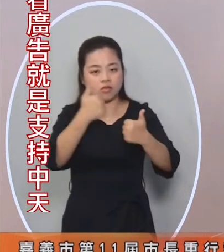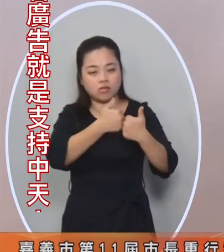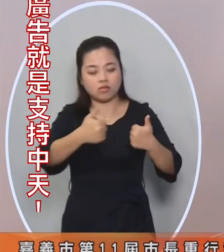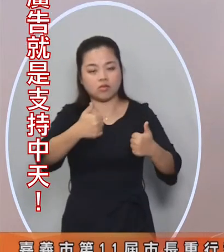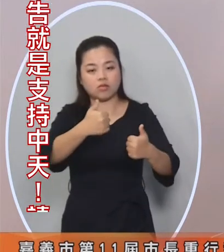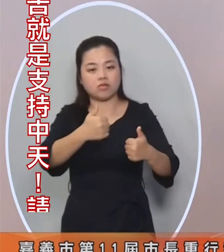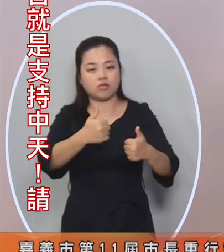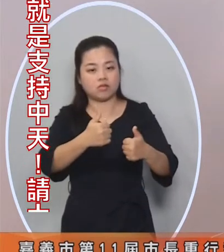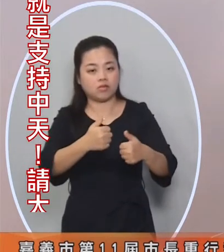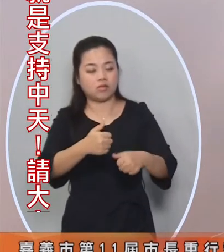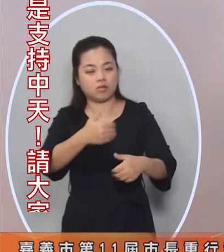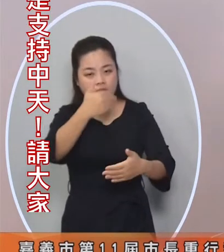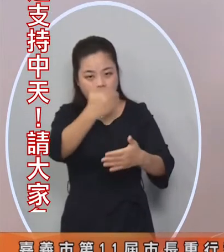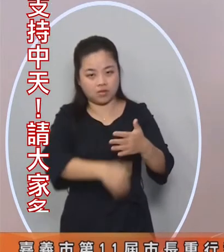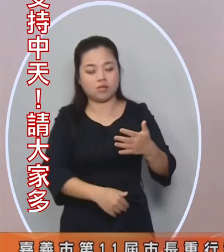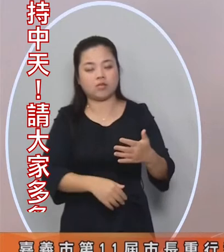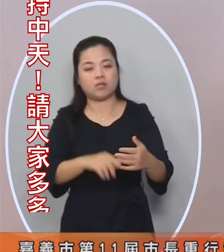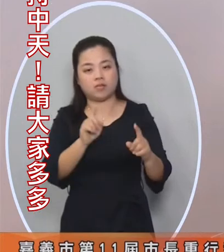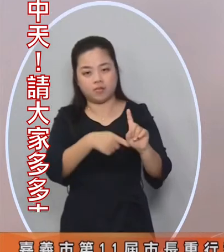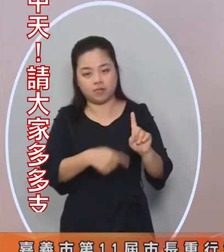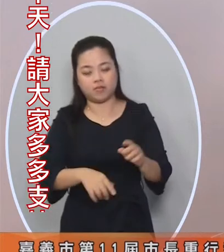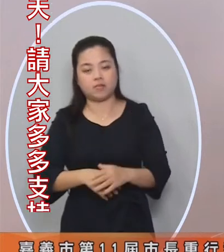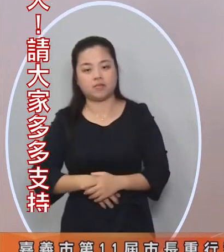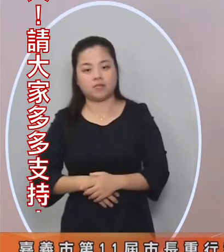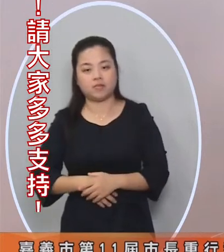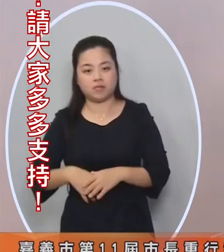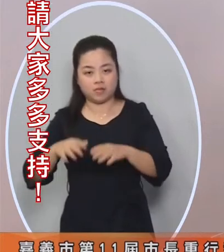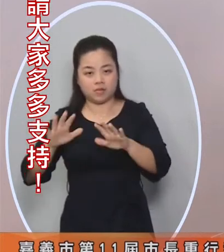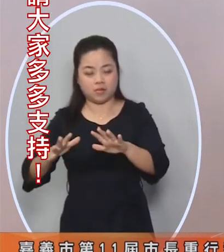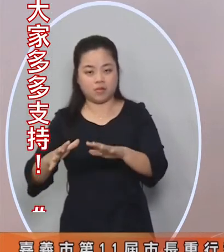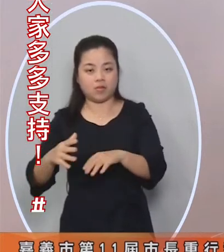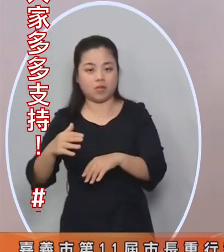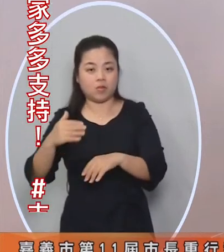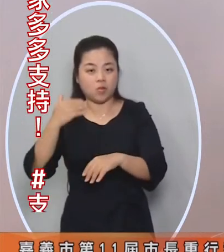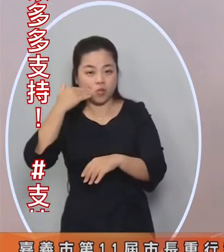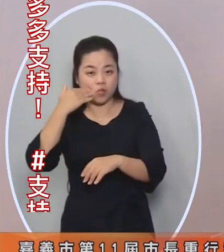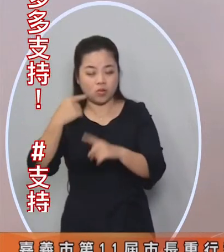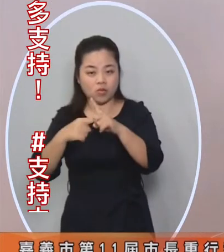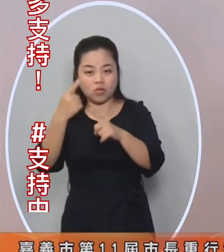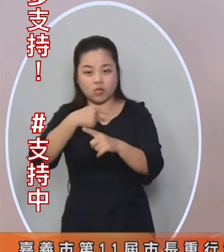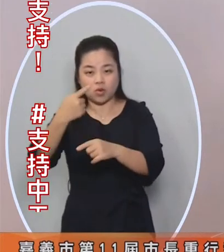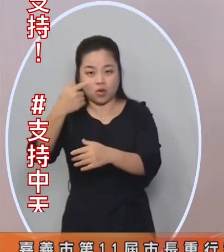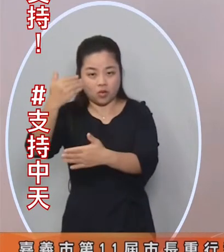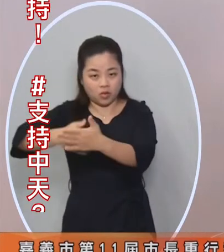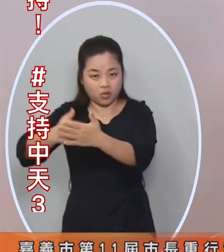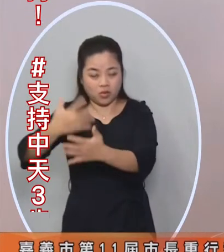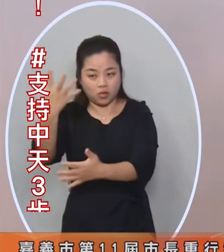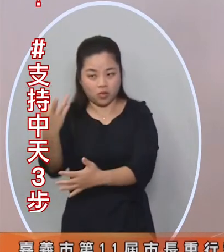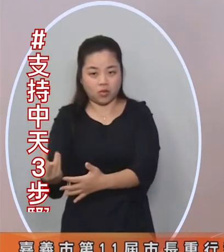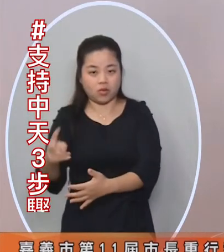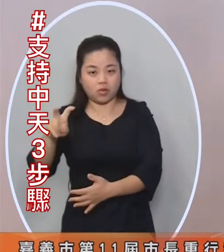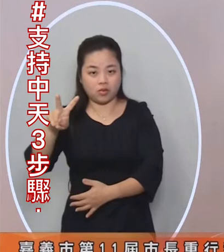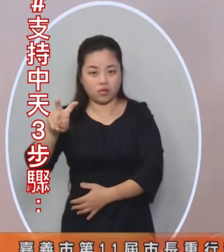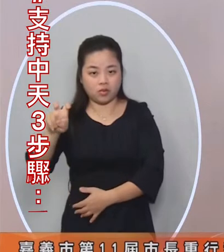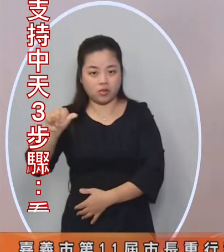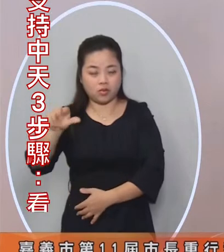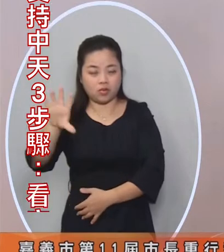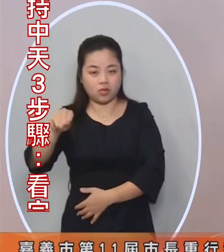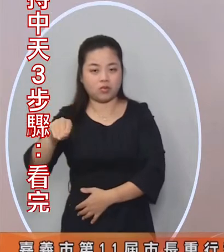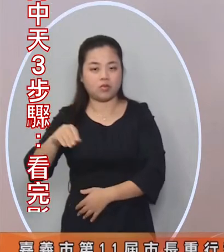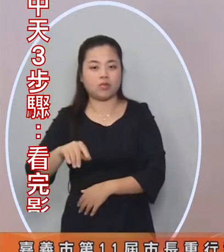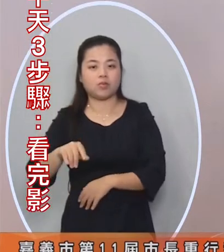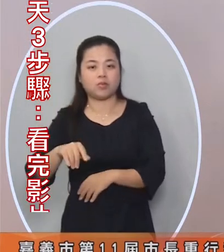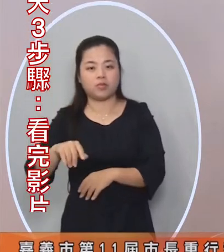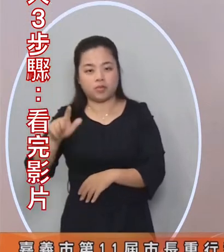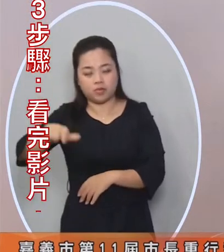1席，成为23席。嘉义市总人口数若持续减少至256000人以下，议员